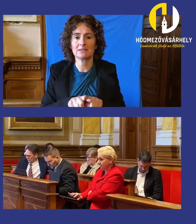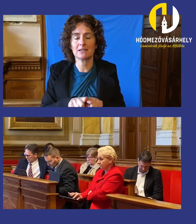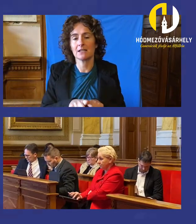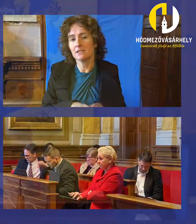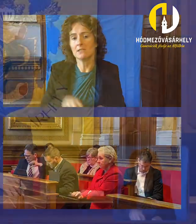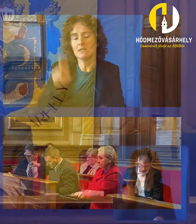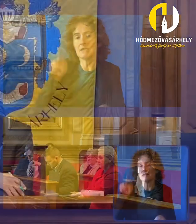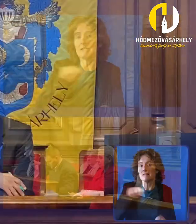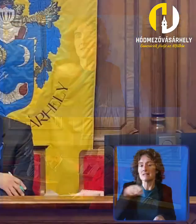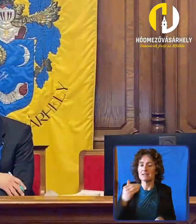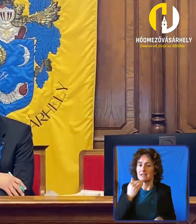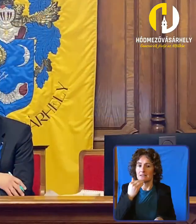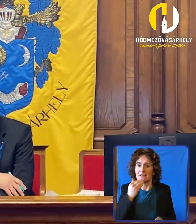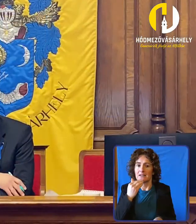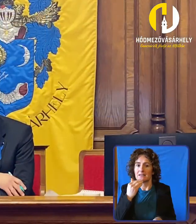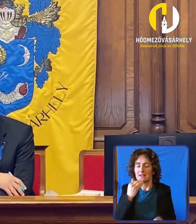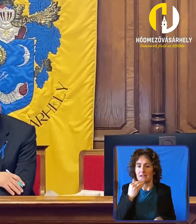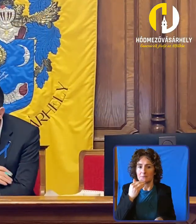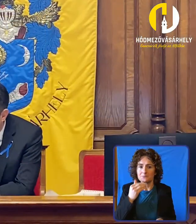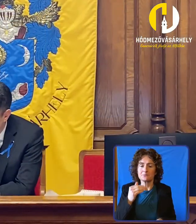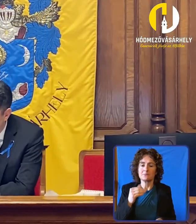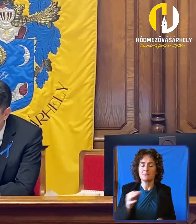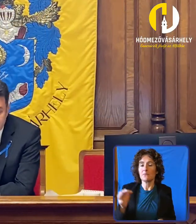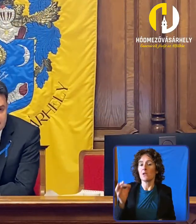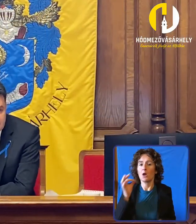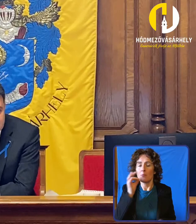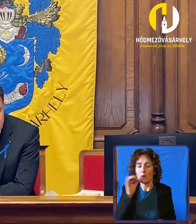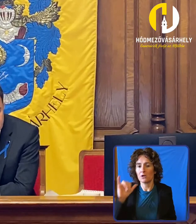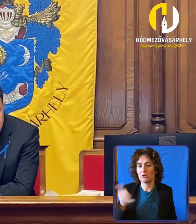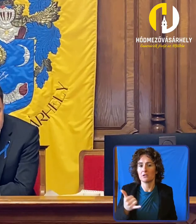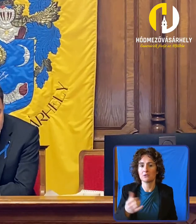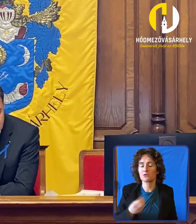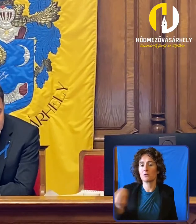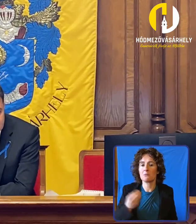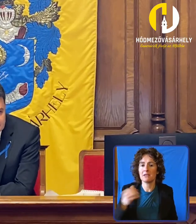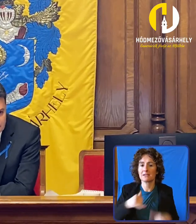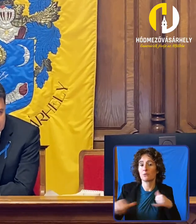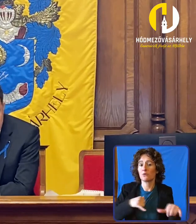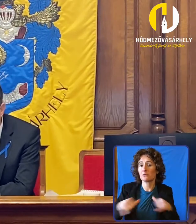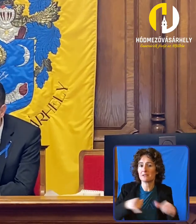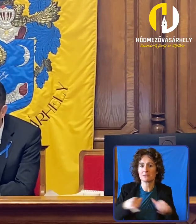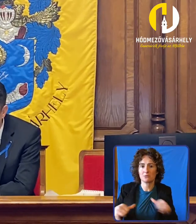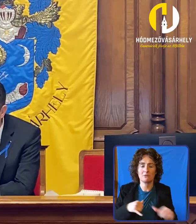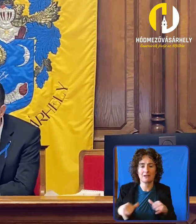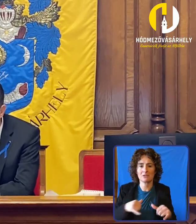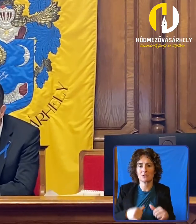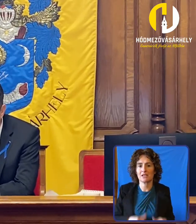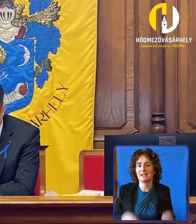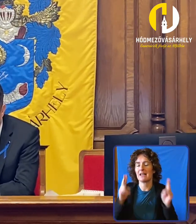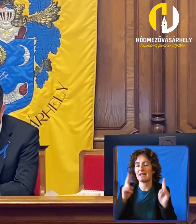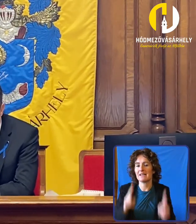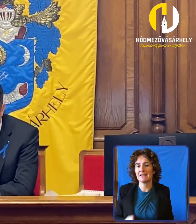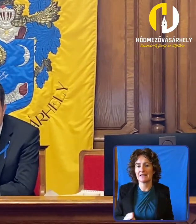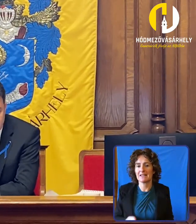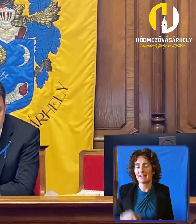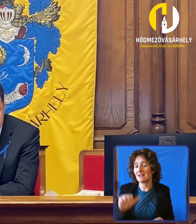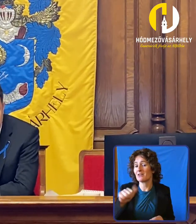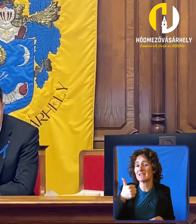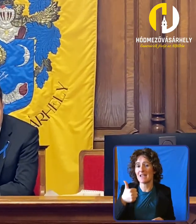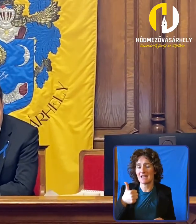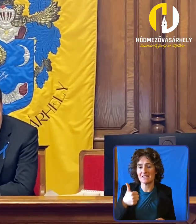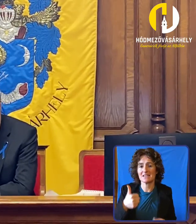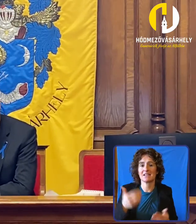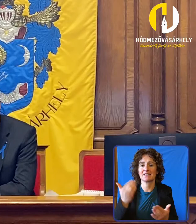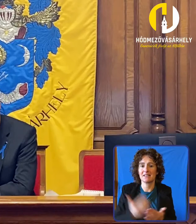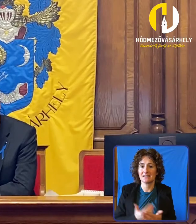többi. Jó? Miért Hódmezővásárhelynek kellene az egyetlennek lenni? Tényleg. Miért nekünk van az egyetlen alávaló országgyűlési